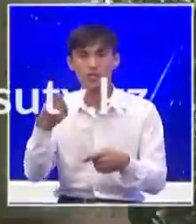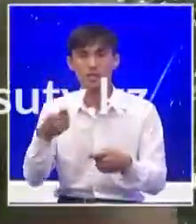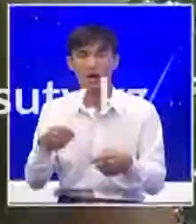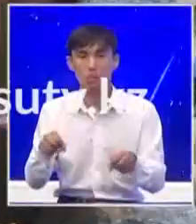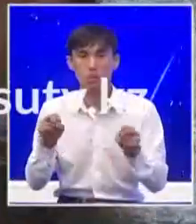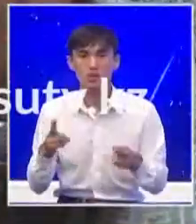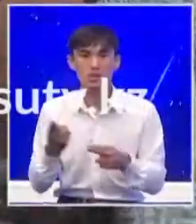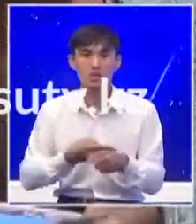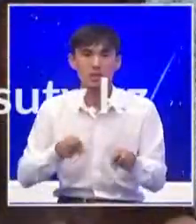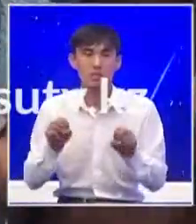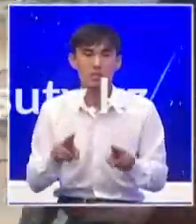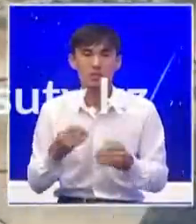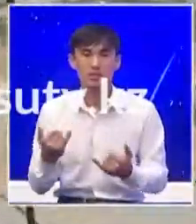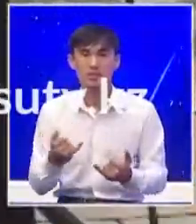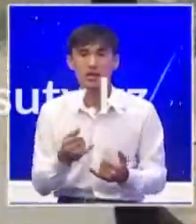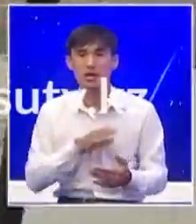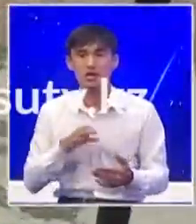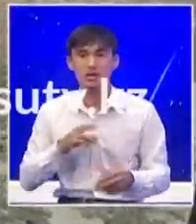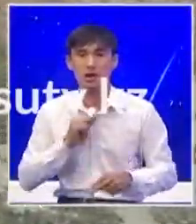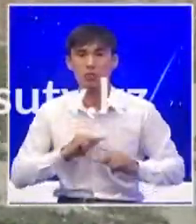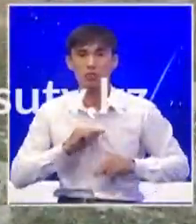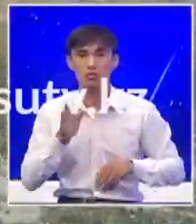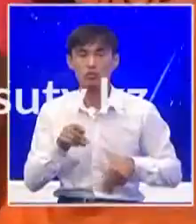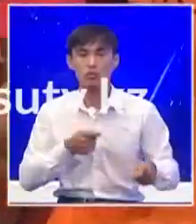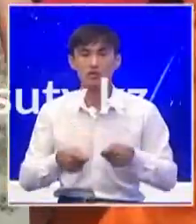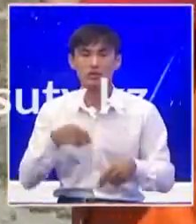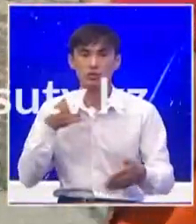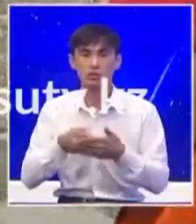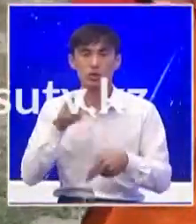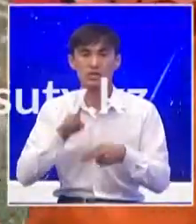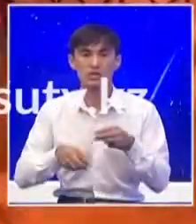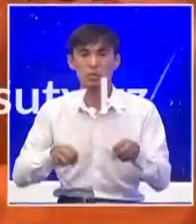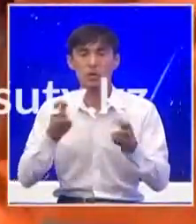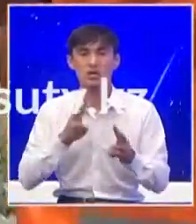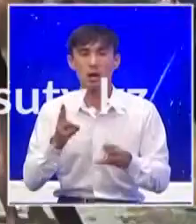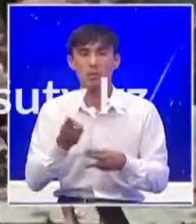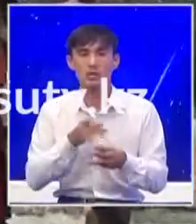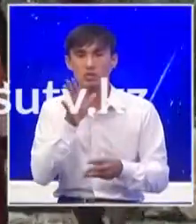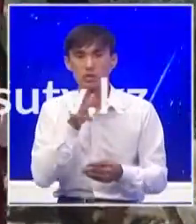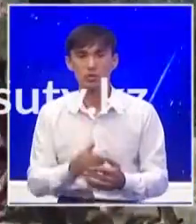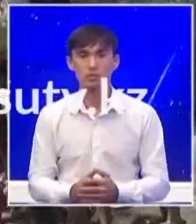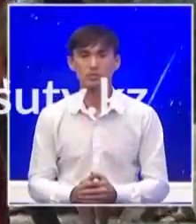о пожарной безопасности. Эти работы будут проводиться до конца пожароопасного периода.